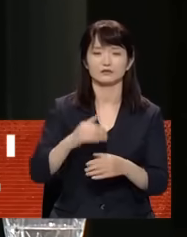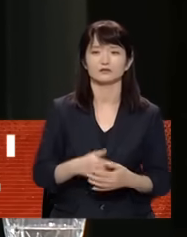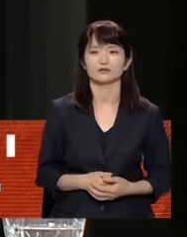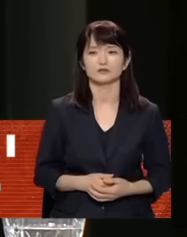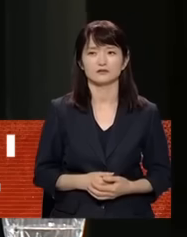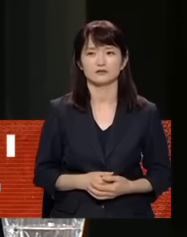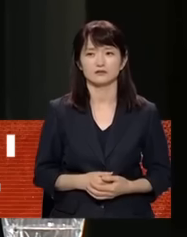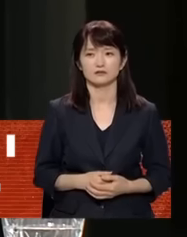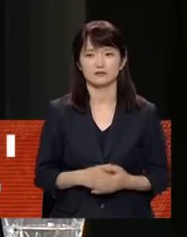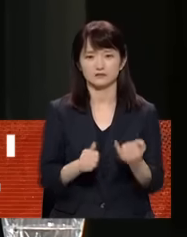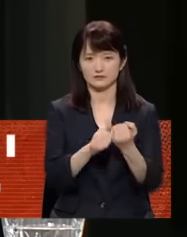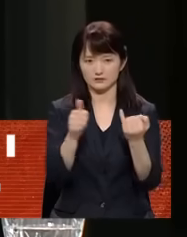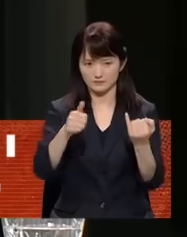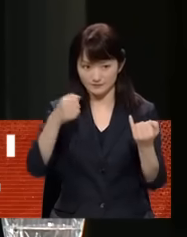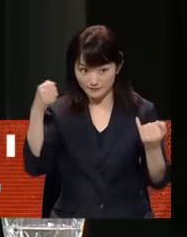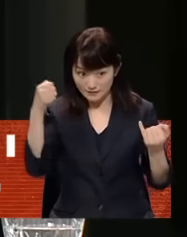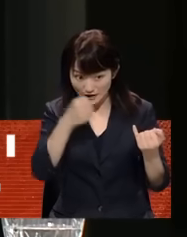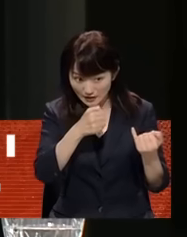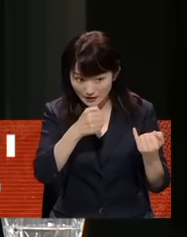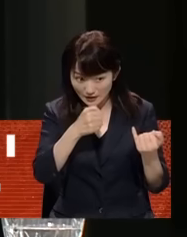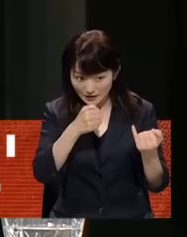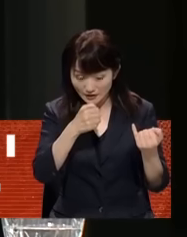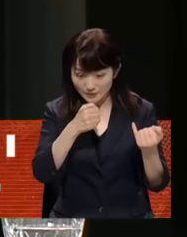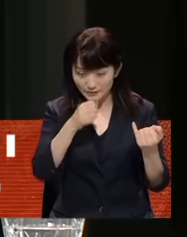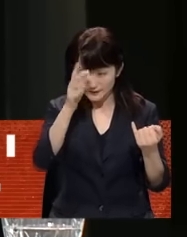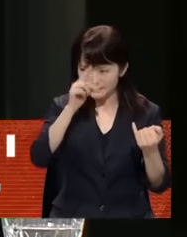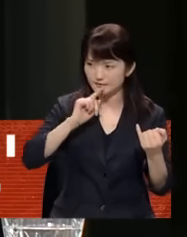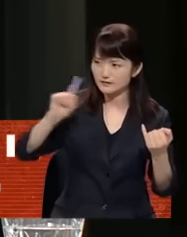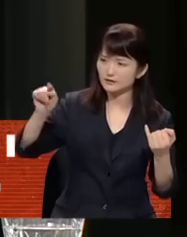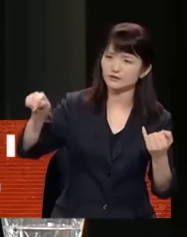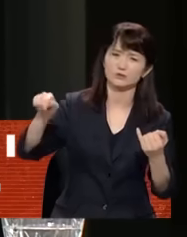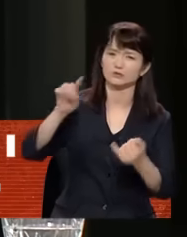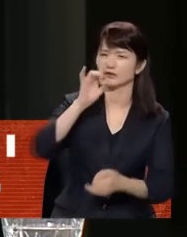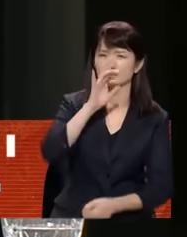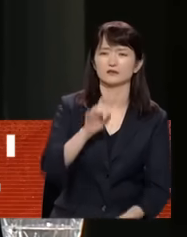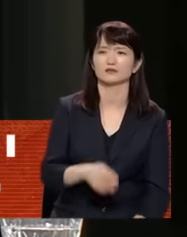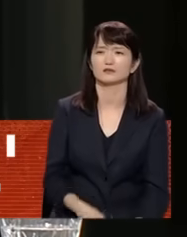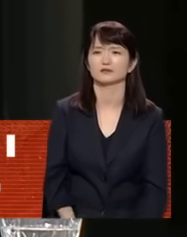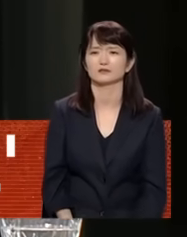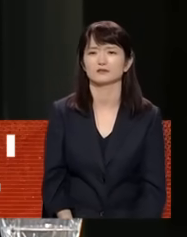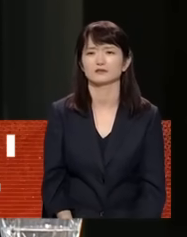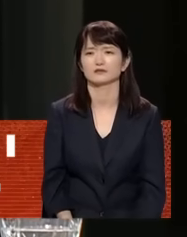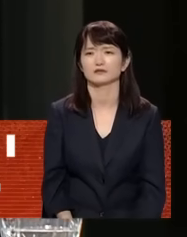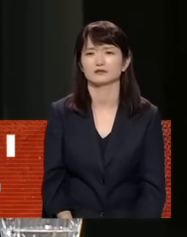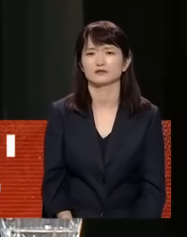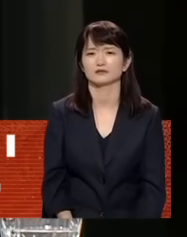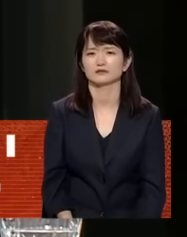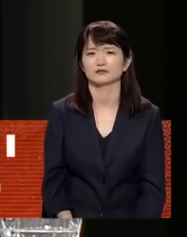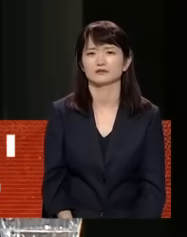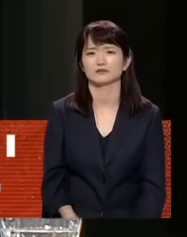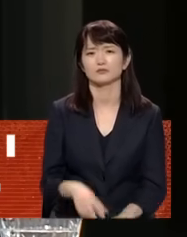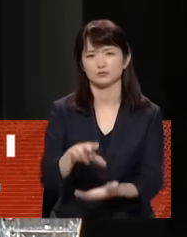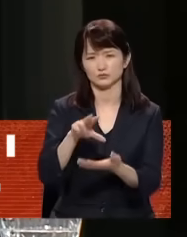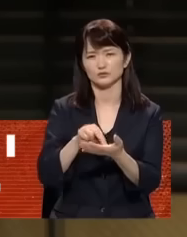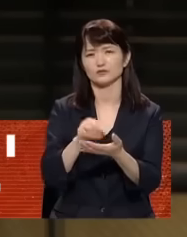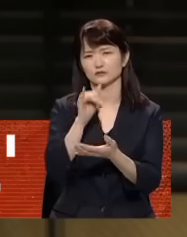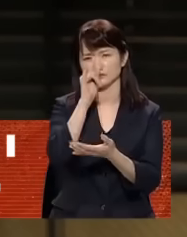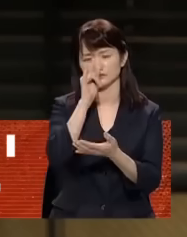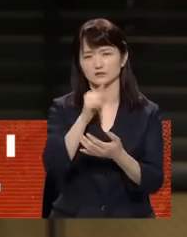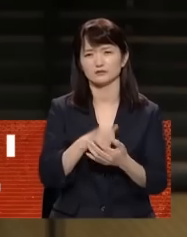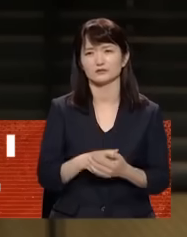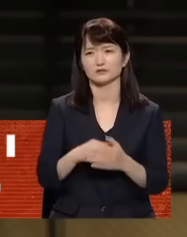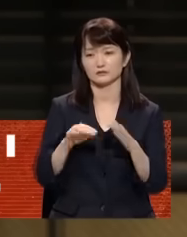경찰에 신고를 해야지 그런데 이제 그것도 안 통하는 상황이 됐으니까 좀 연락을 생겼습니다 이렇게